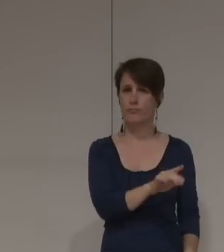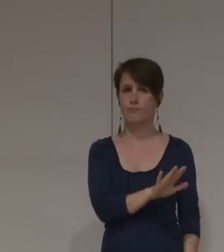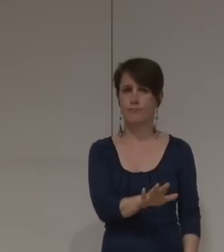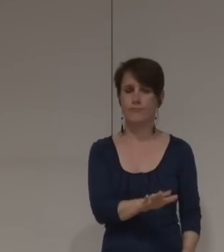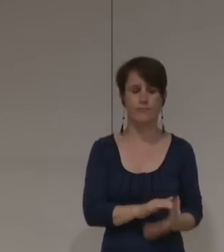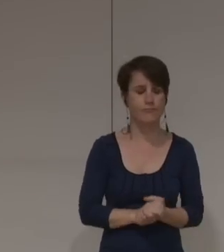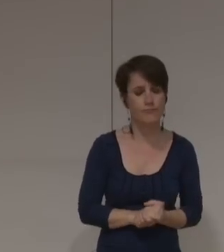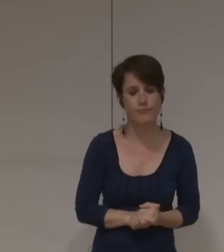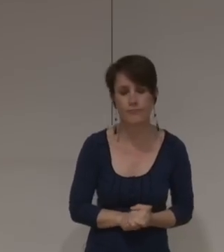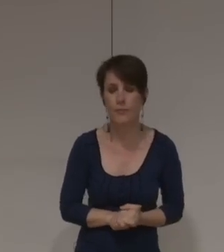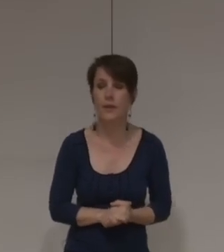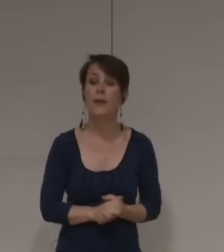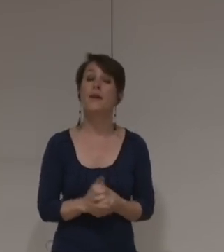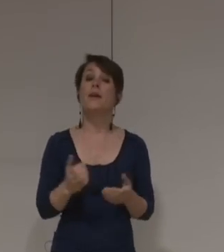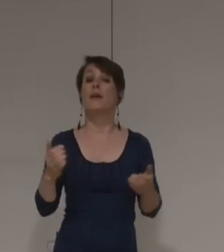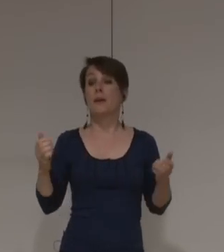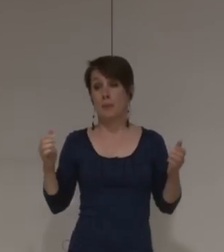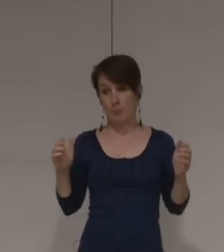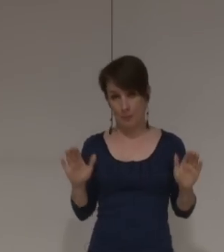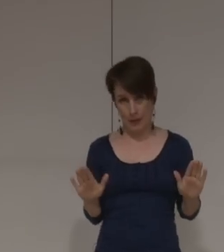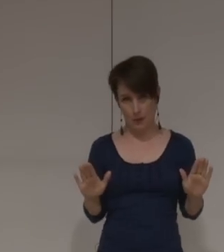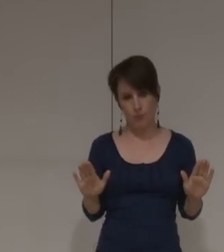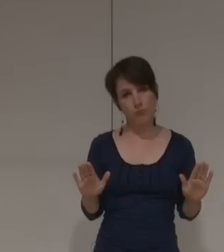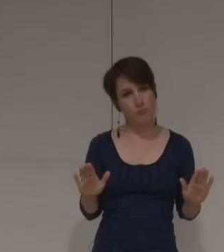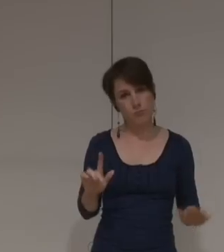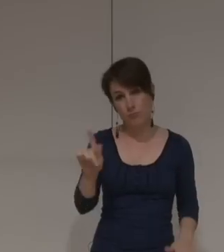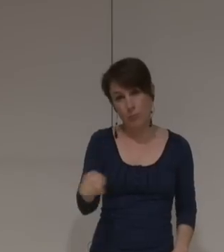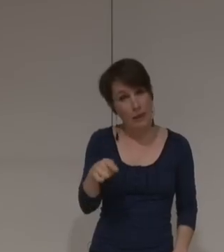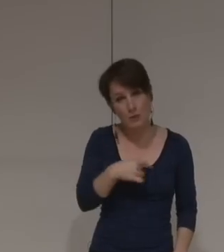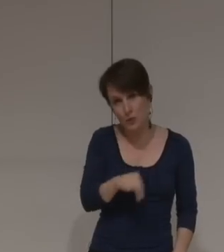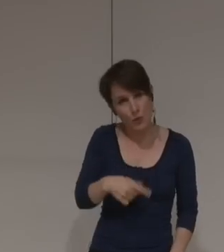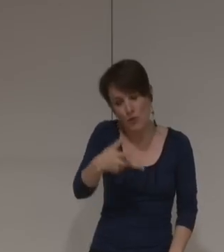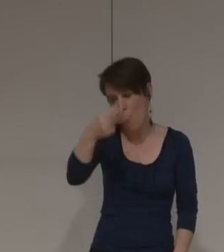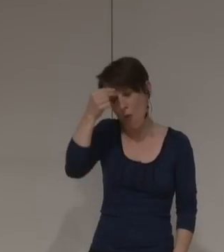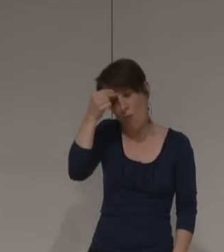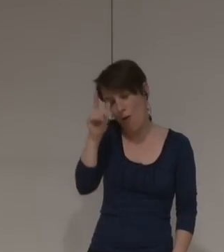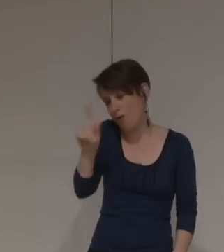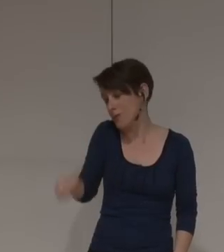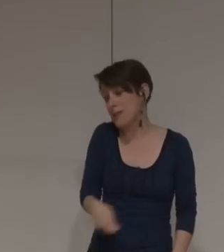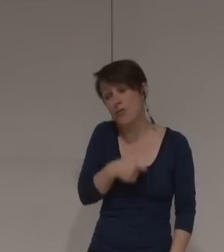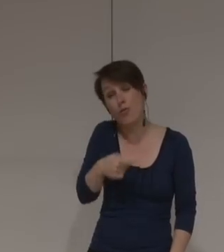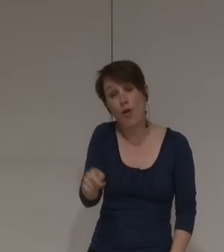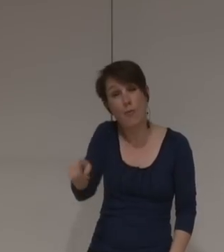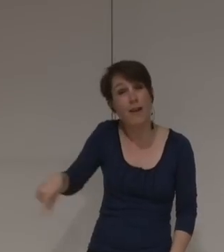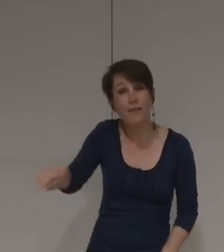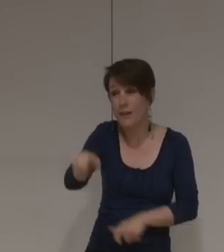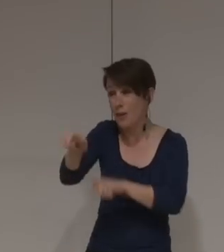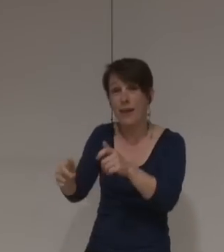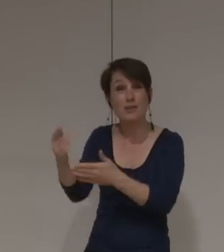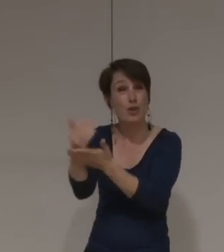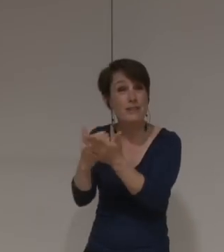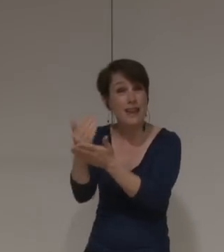2014 toutefois nous comprenons la déception légitime des salariés de